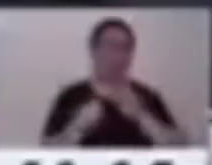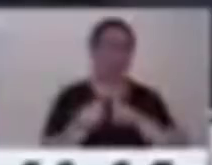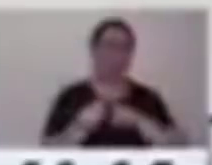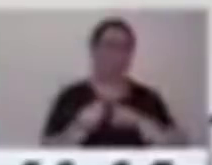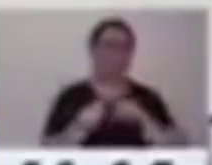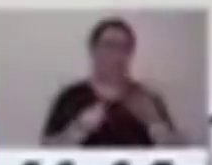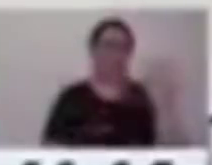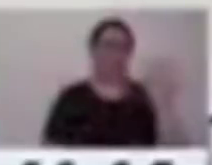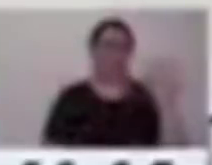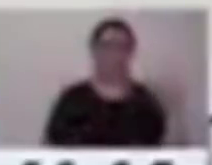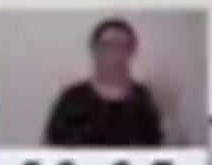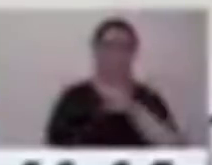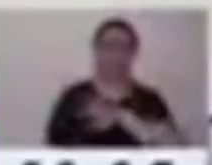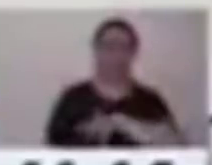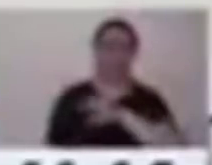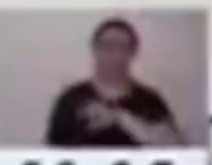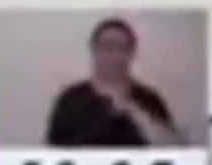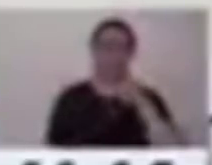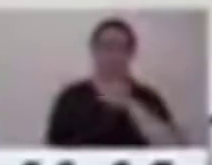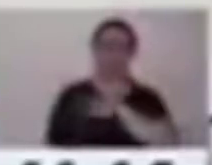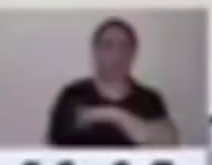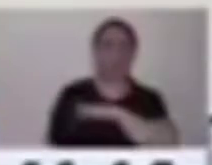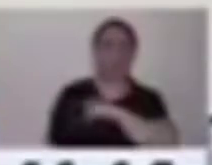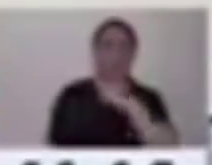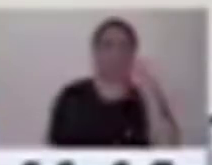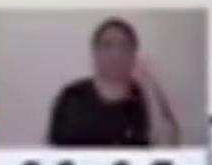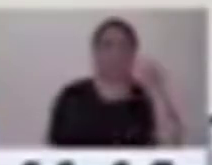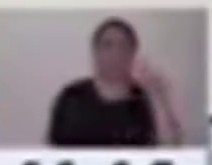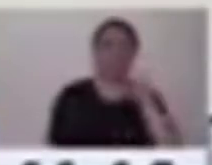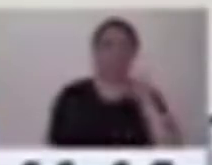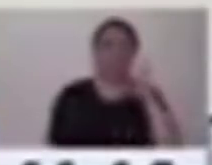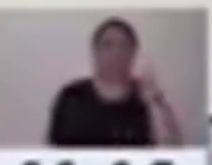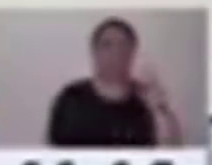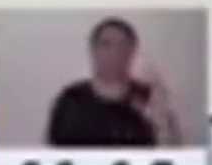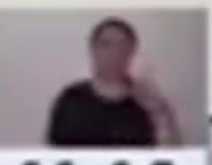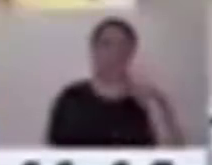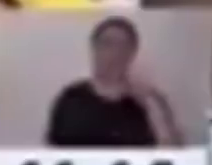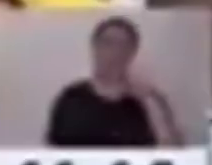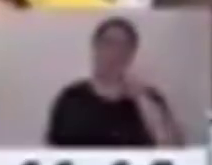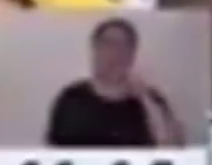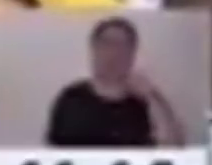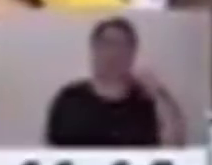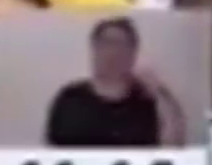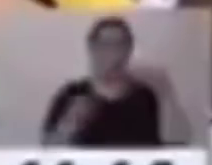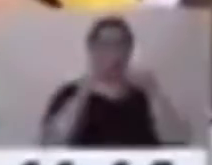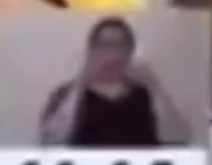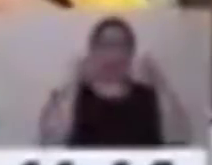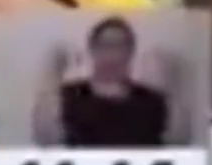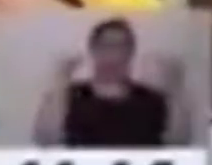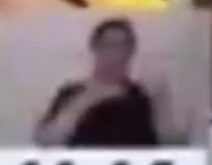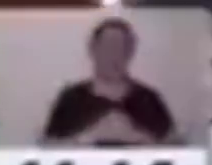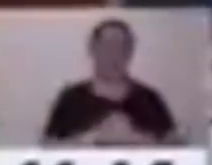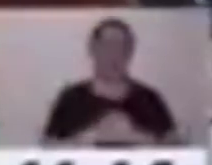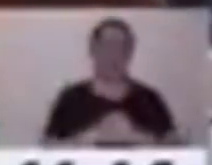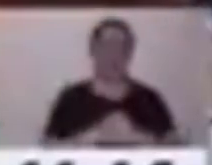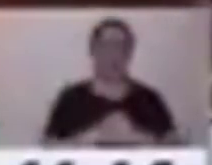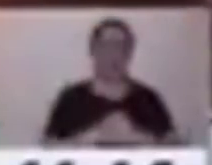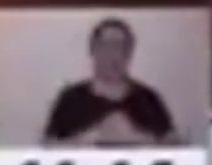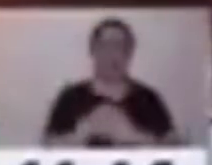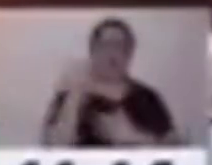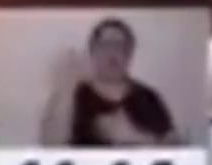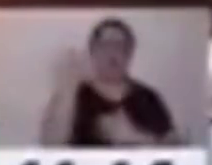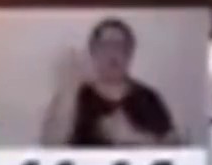DSWD po ay nakikiisa sa ating mga kapatid na katutubo para sa matagumpay na pagdaraos